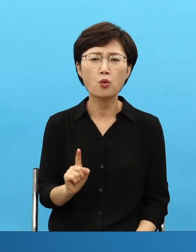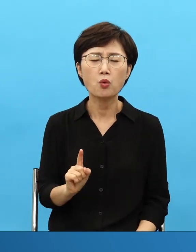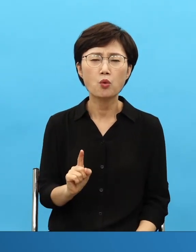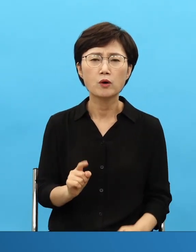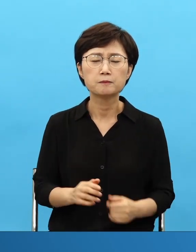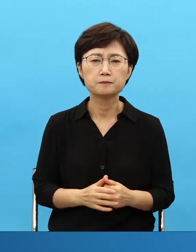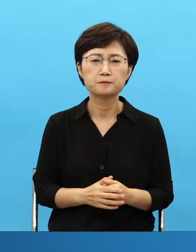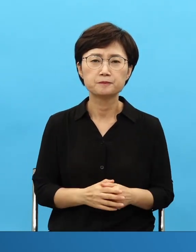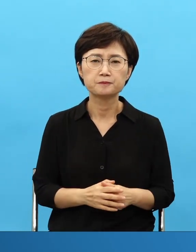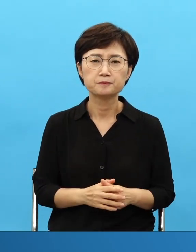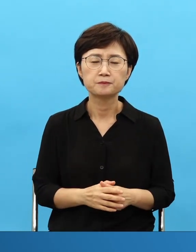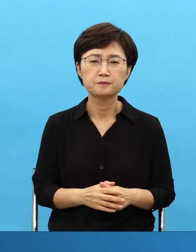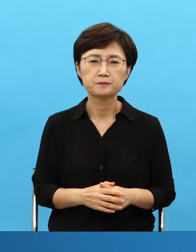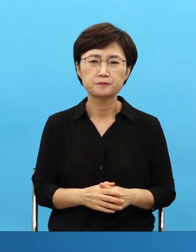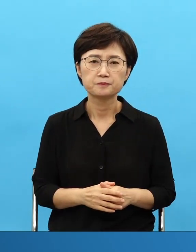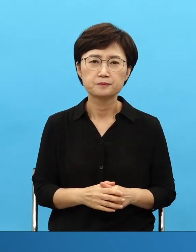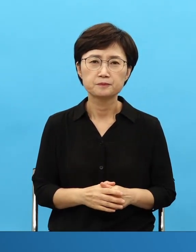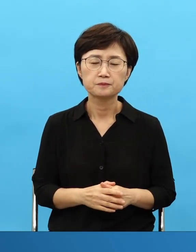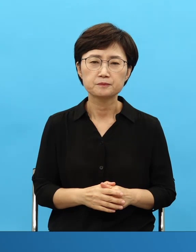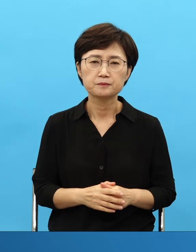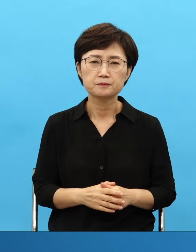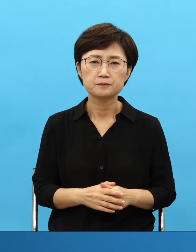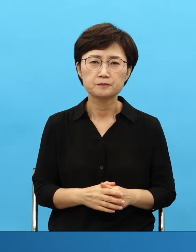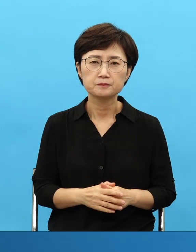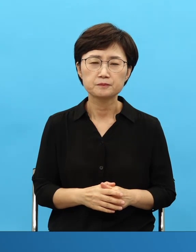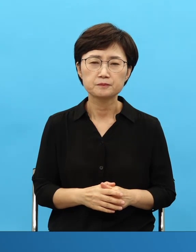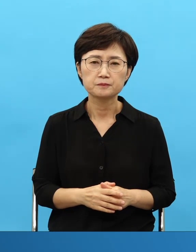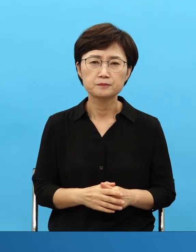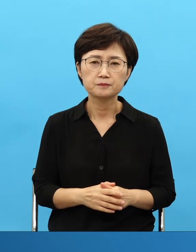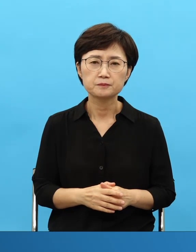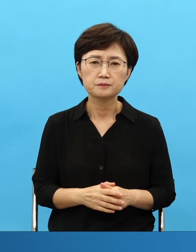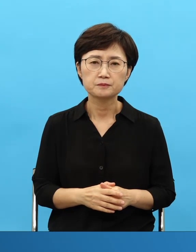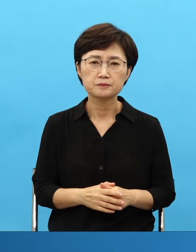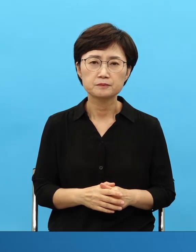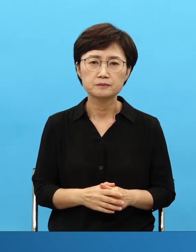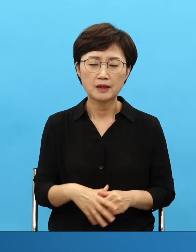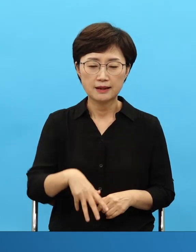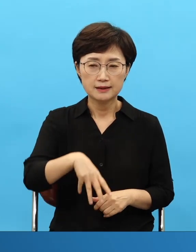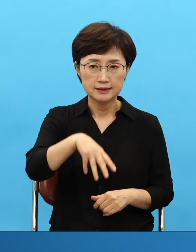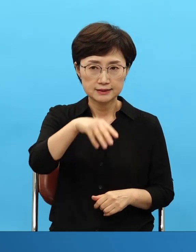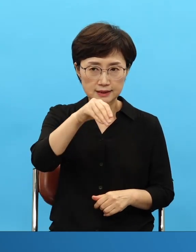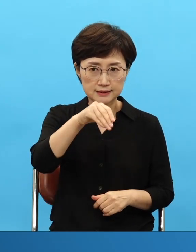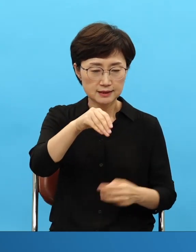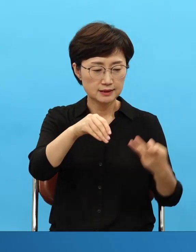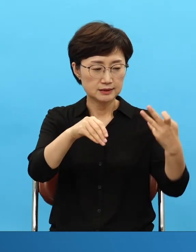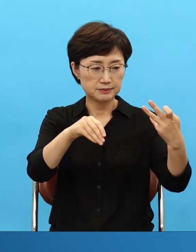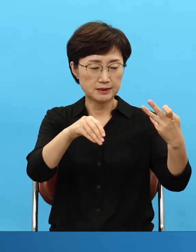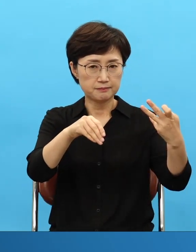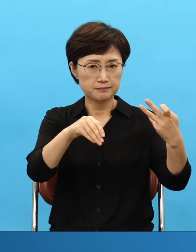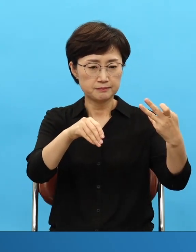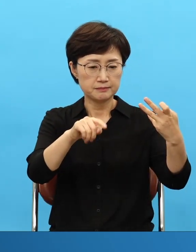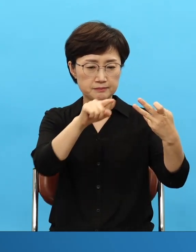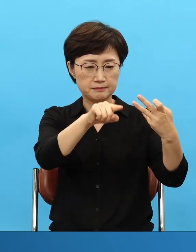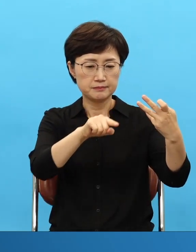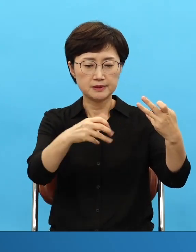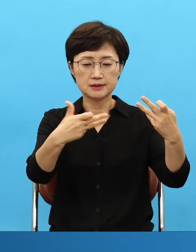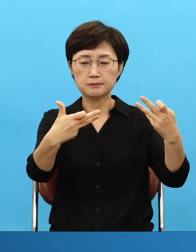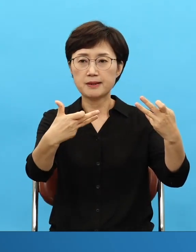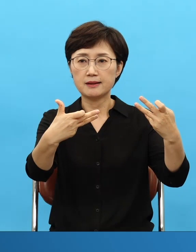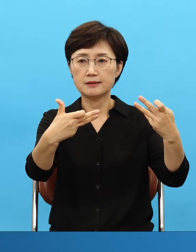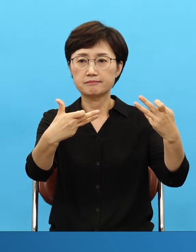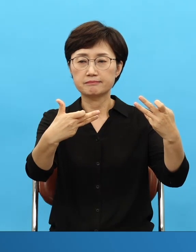true victory and we can evade all destruction and disasters? 창세기 13장 18절에